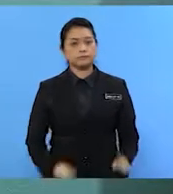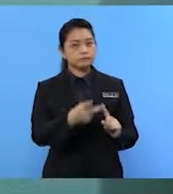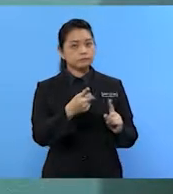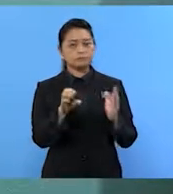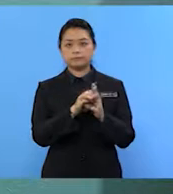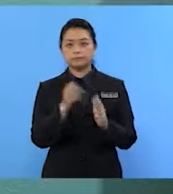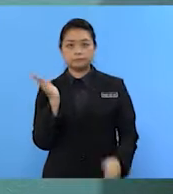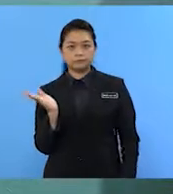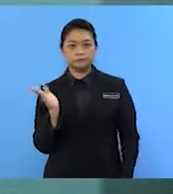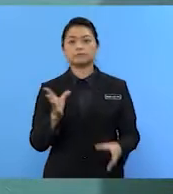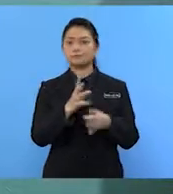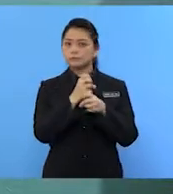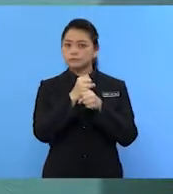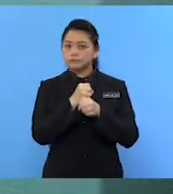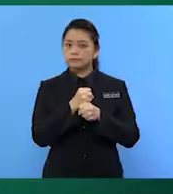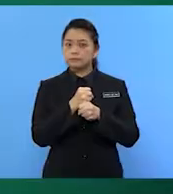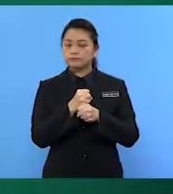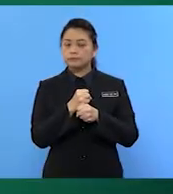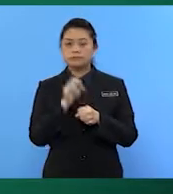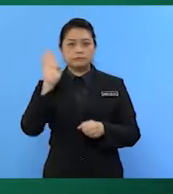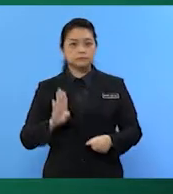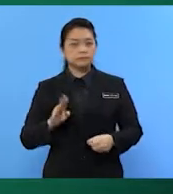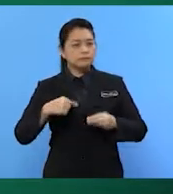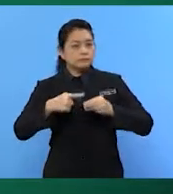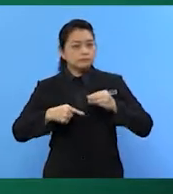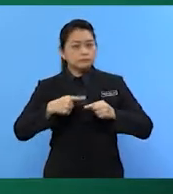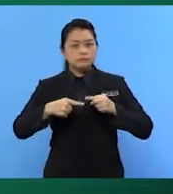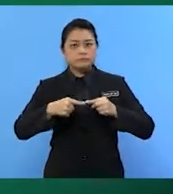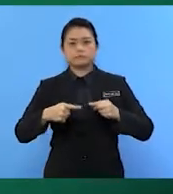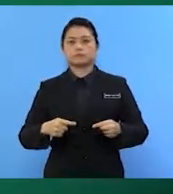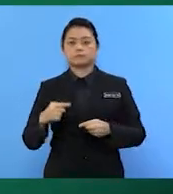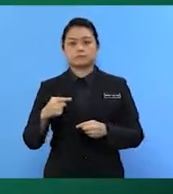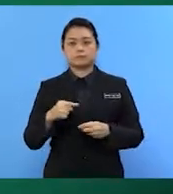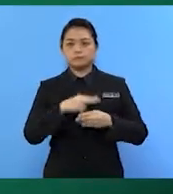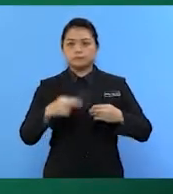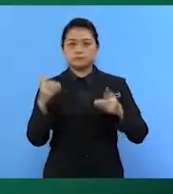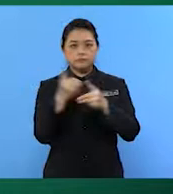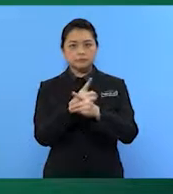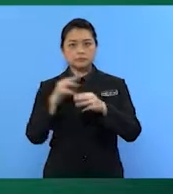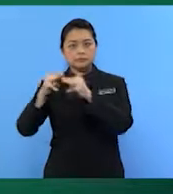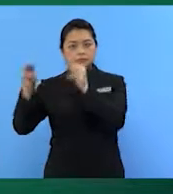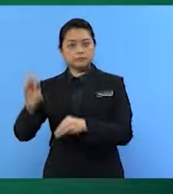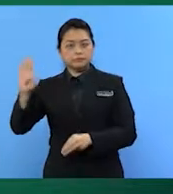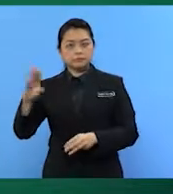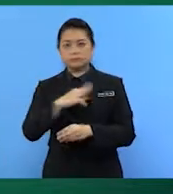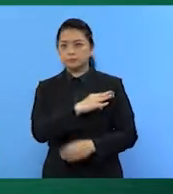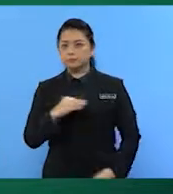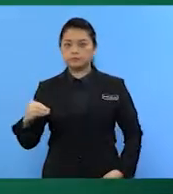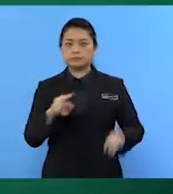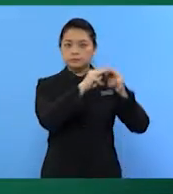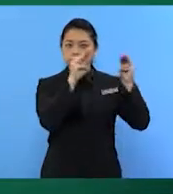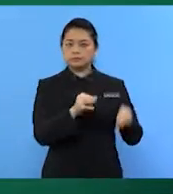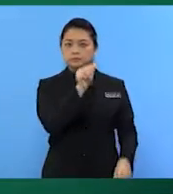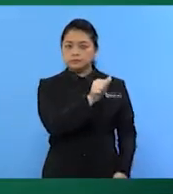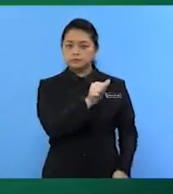contoh ini, didapati bahawa apabila hasil darab matriks B dengan matriks